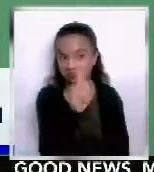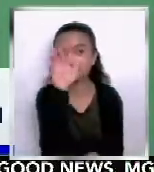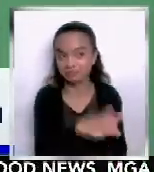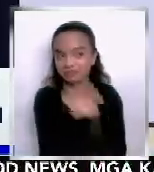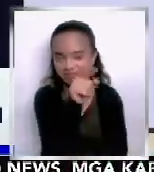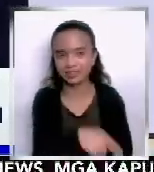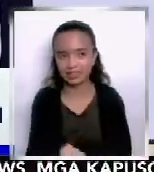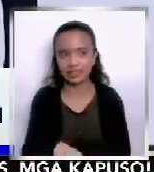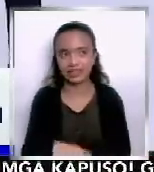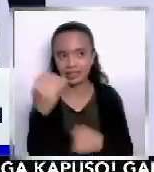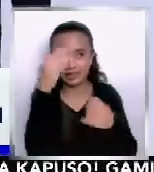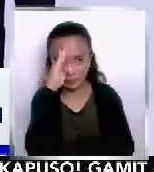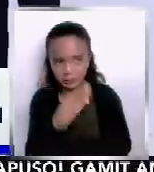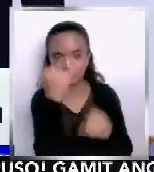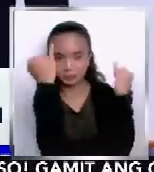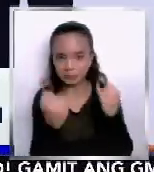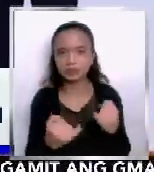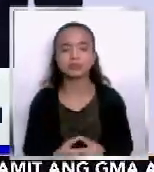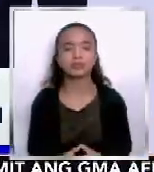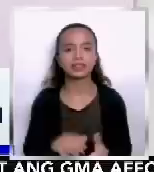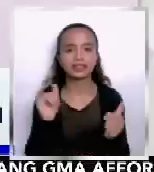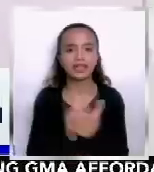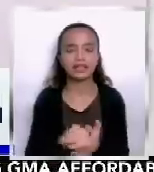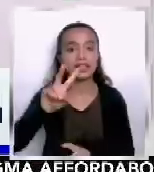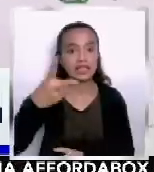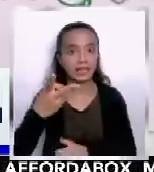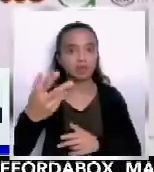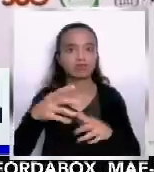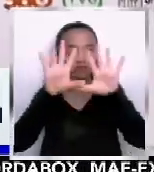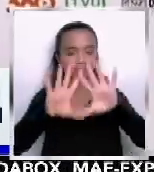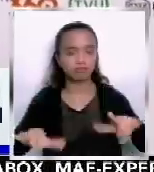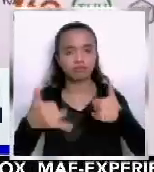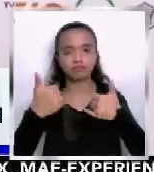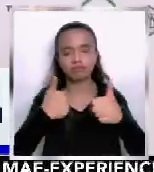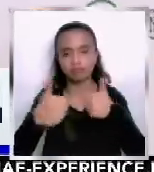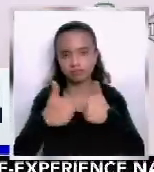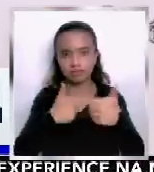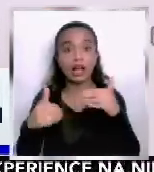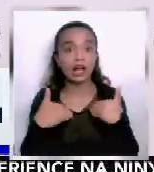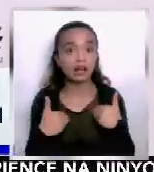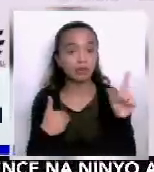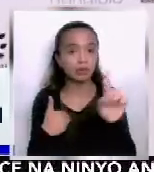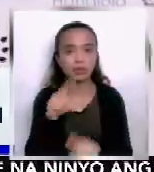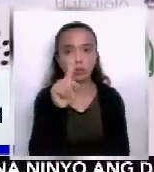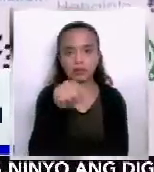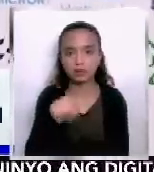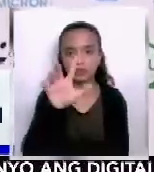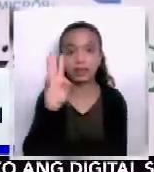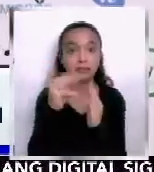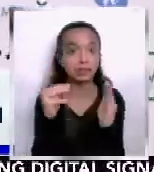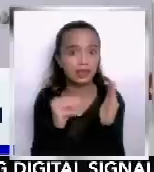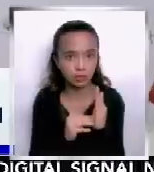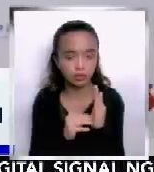idol. Ito na ang ikalawang SEA Games ni Kaloy at makakatanggap siya ng aabot sa 1.5 million pesos na